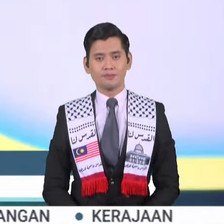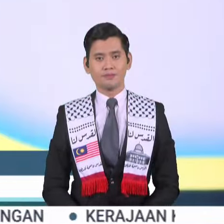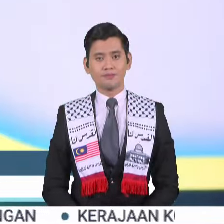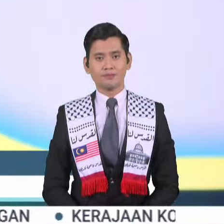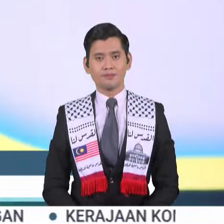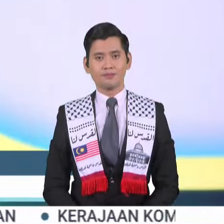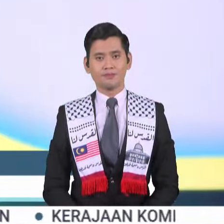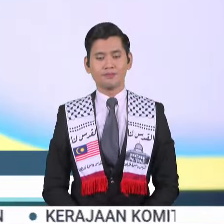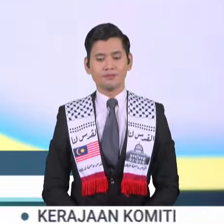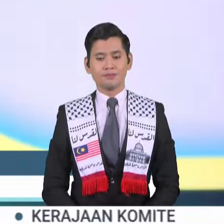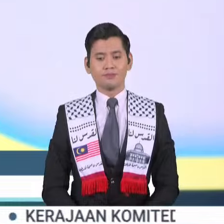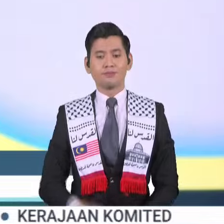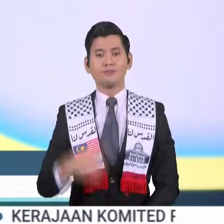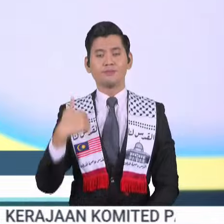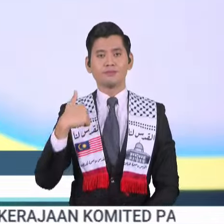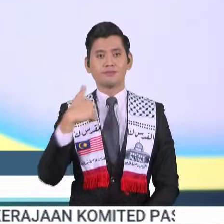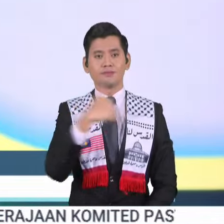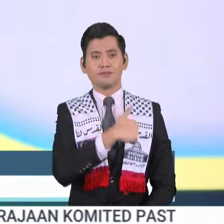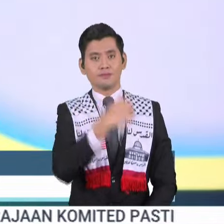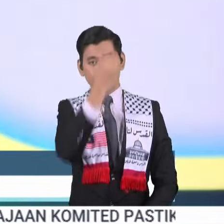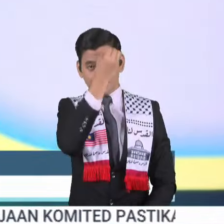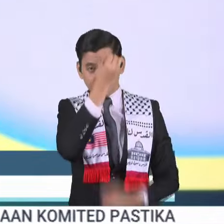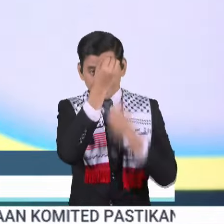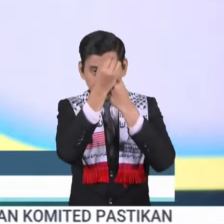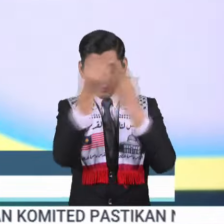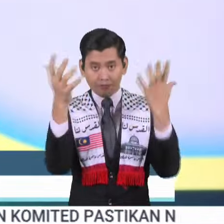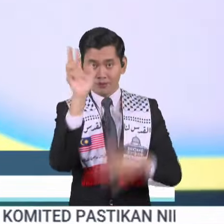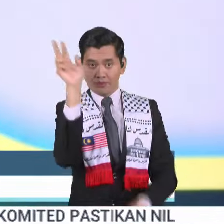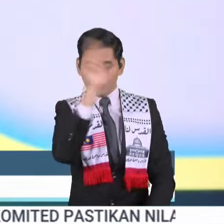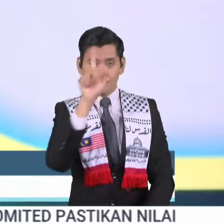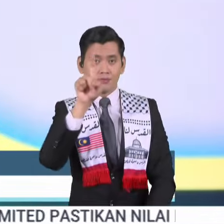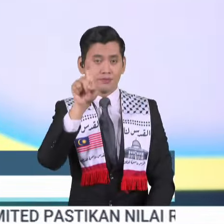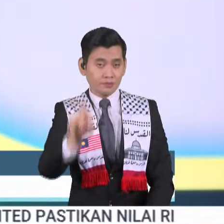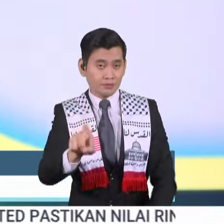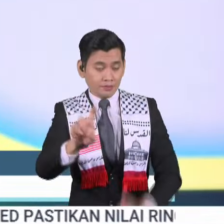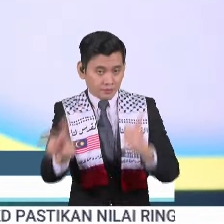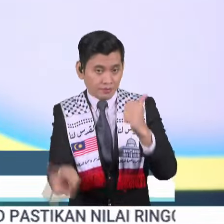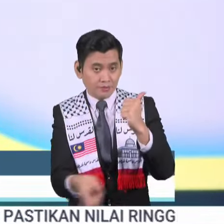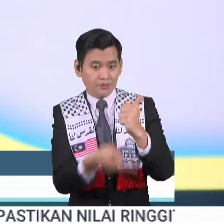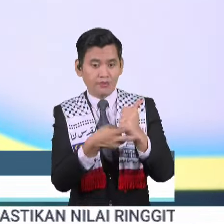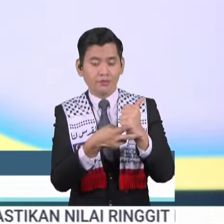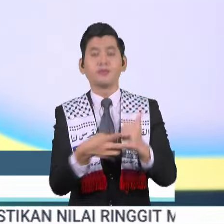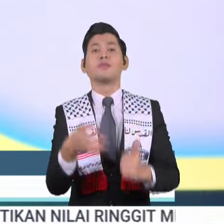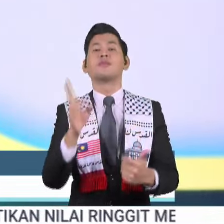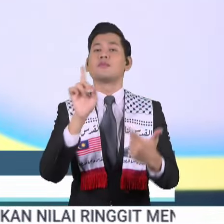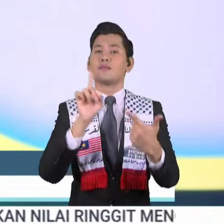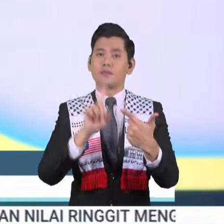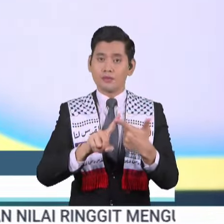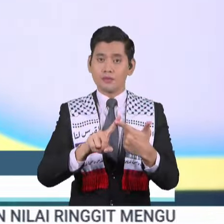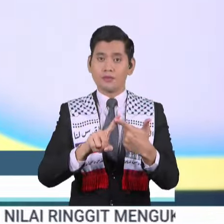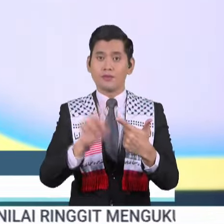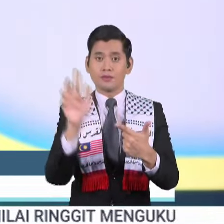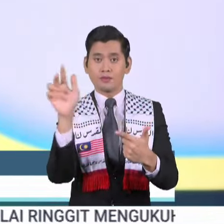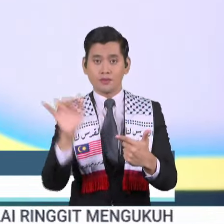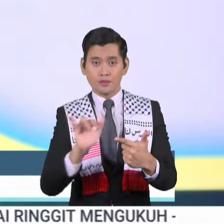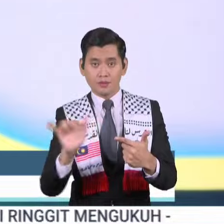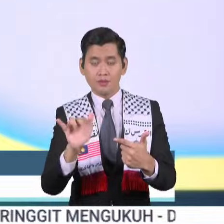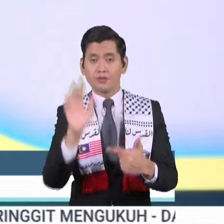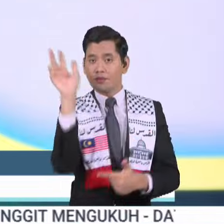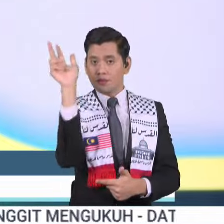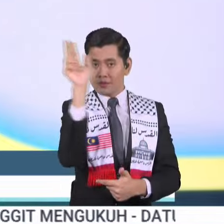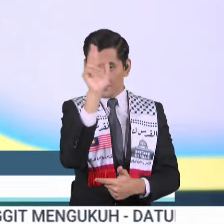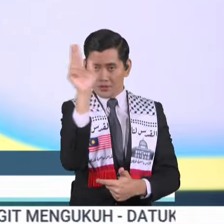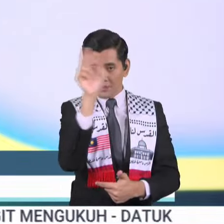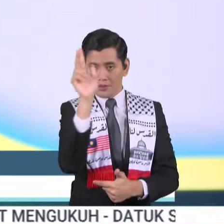Kita kata kerajaan harus cermat dan belanja. Dan ini termasuk agensi-agensi. Nak sambut Aidilfitri